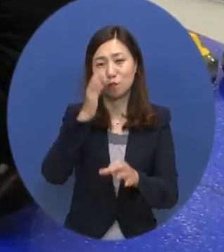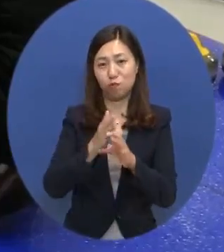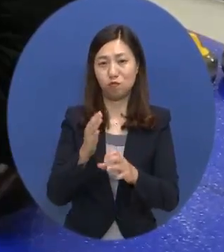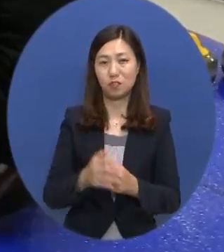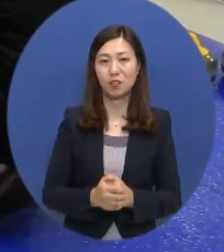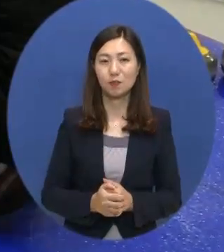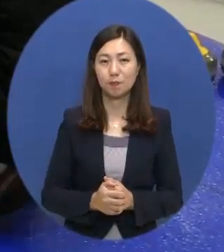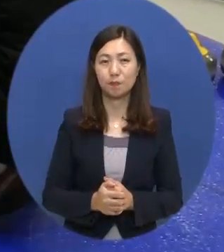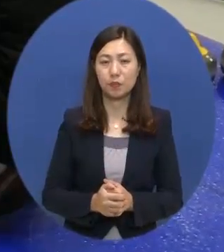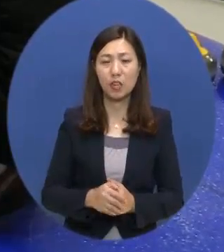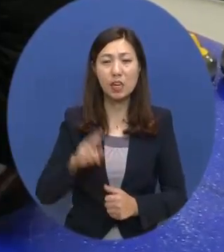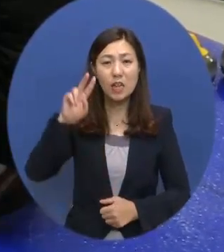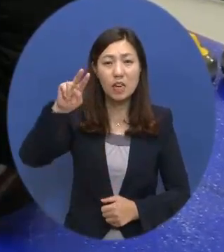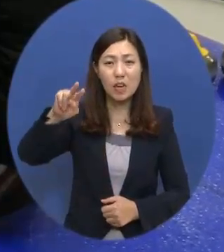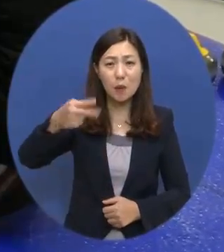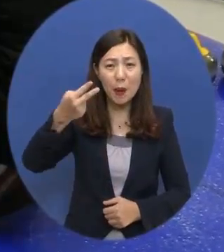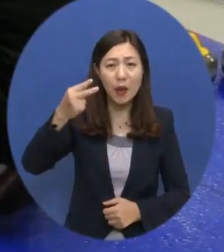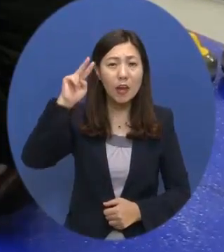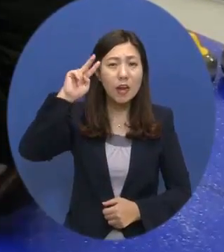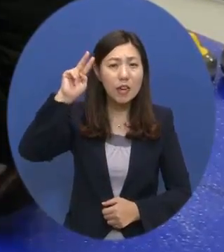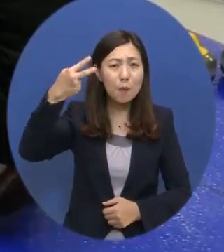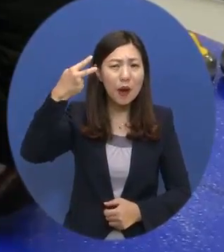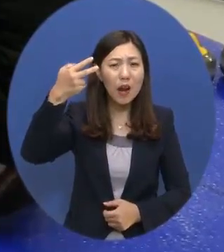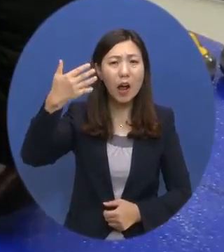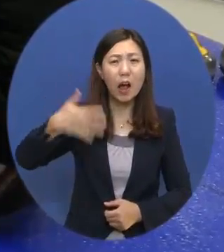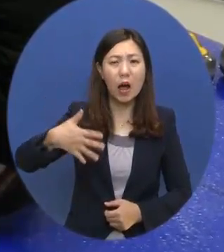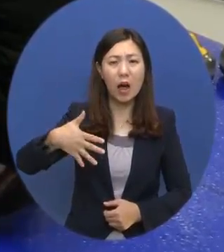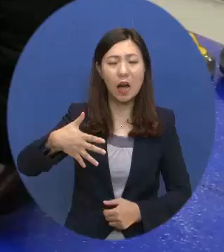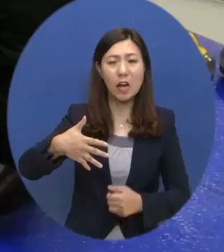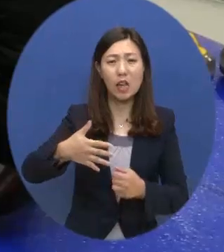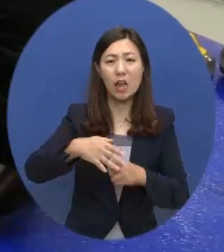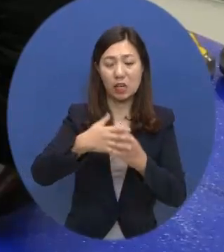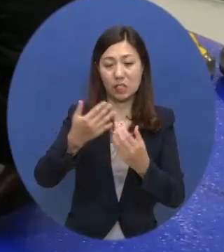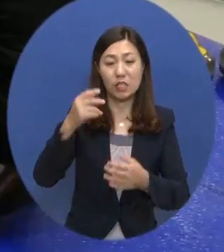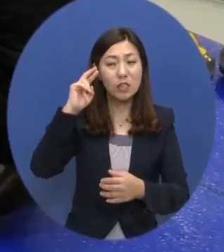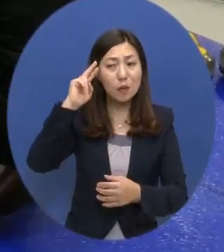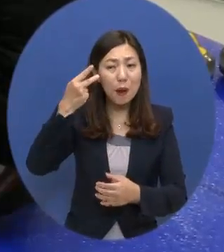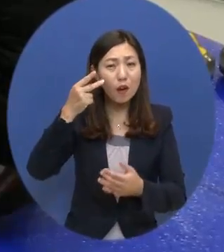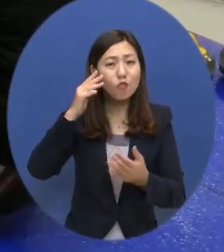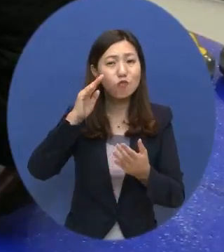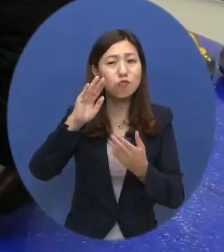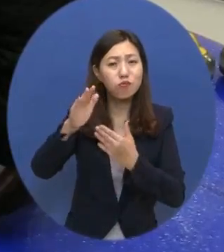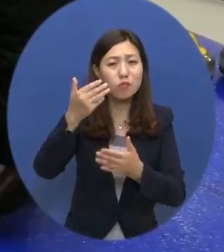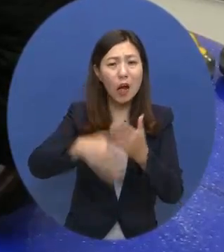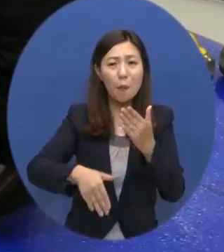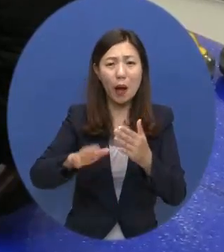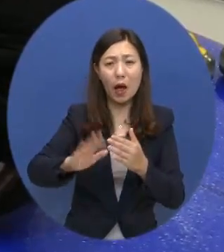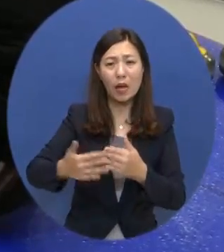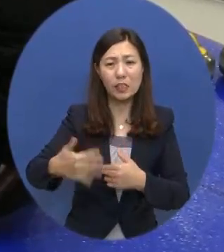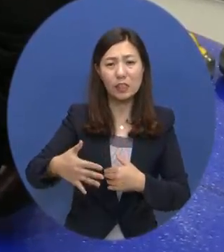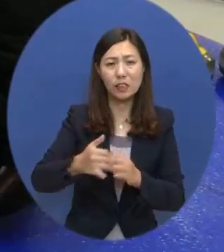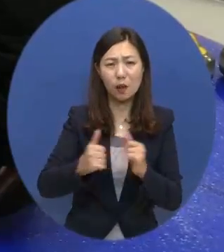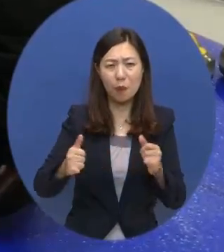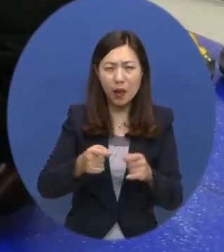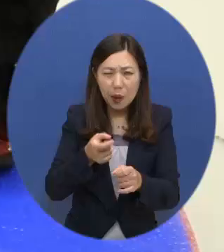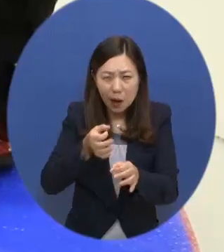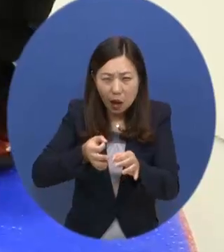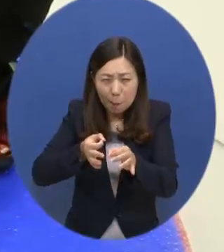이제 200일도 채 남지 않은 평창 동계 패럴림픽. 투구 하나하나에 온 신경이